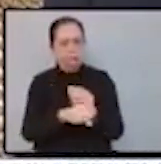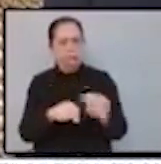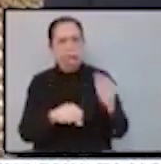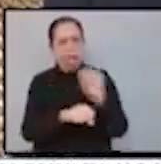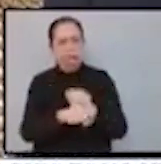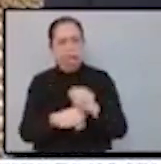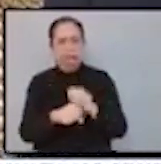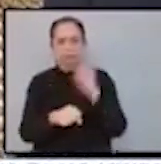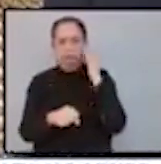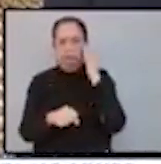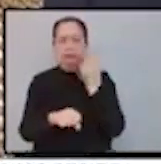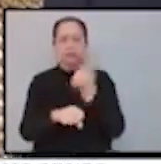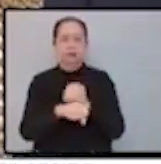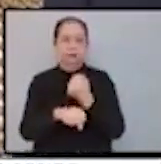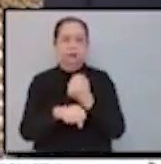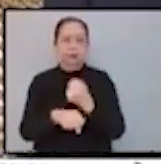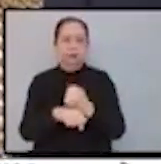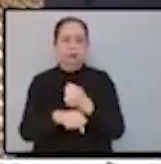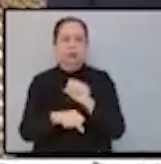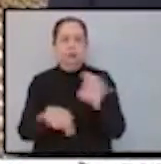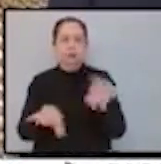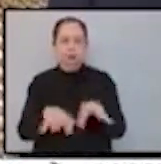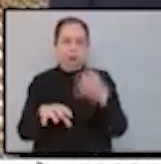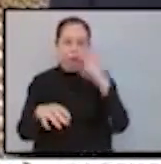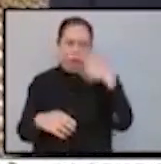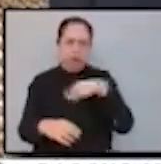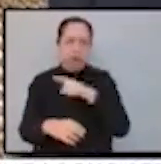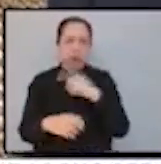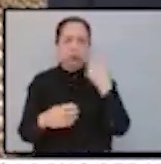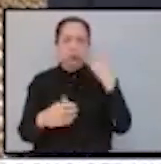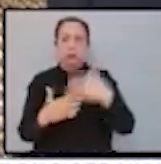tough job ahead for us for the next